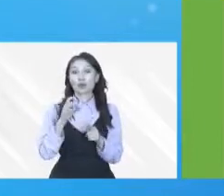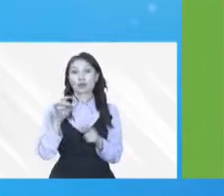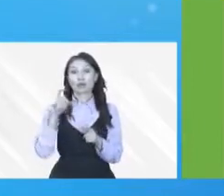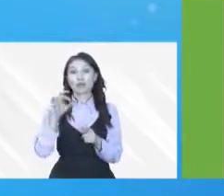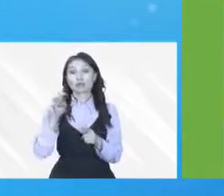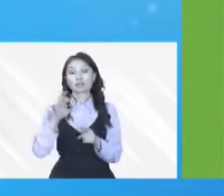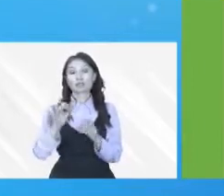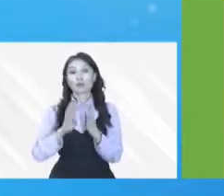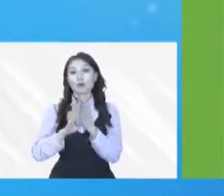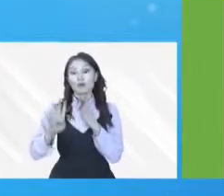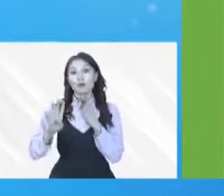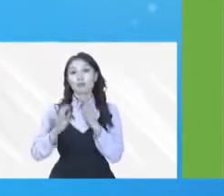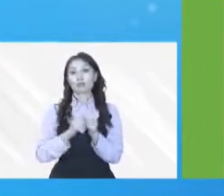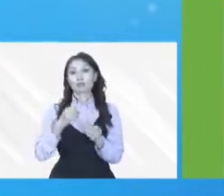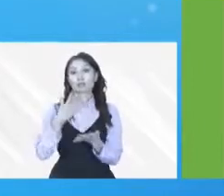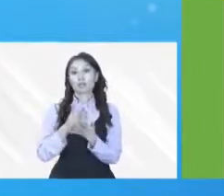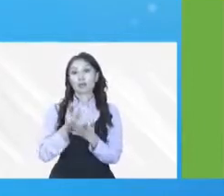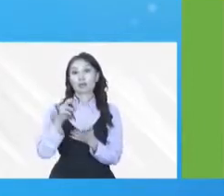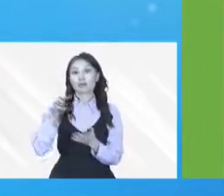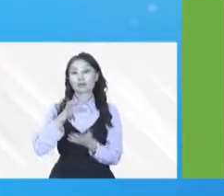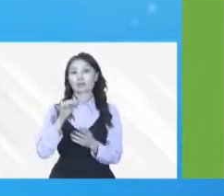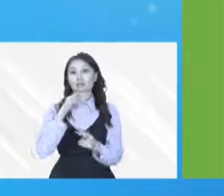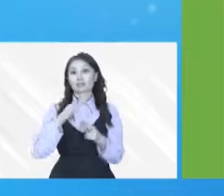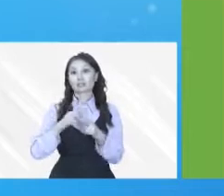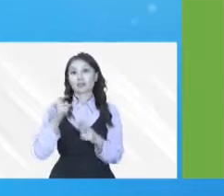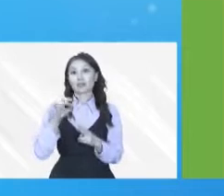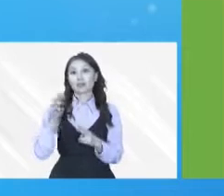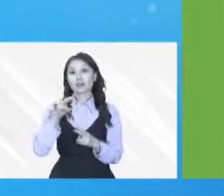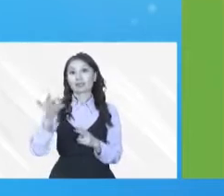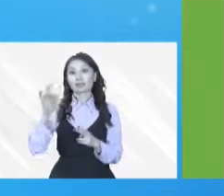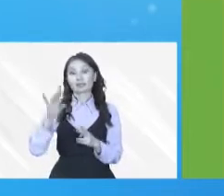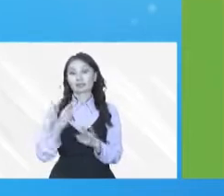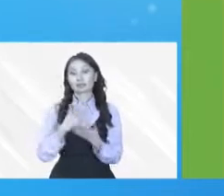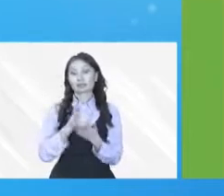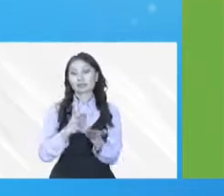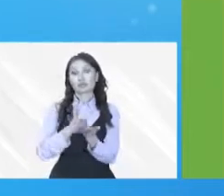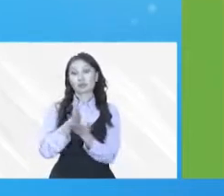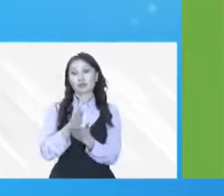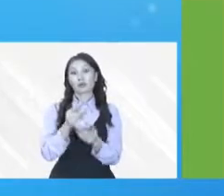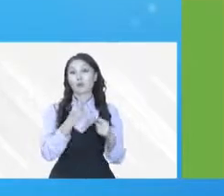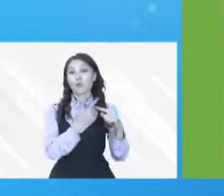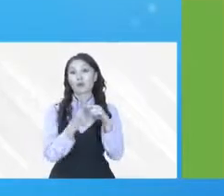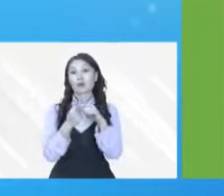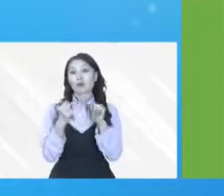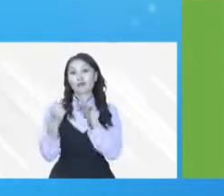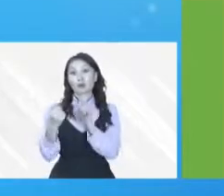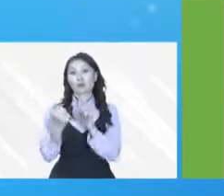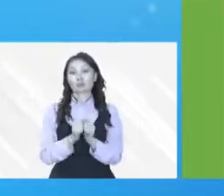хромосомы выстраиваются в линию по центру клетки, так что сестринские хроматиды оказываются направлены к противоположным полюсам